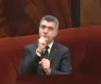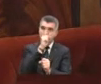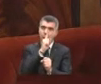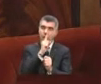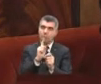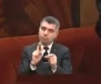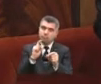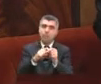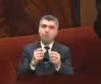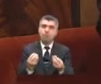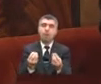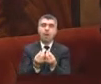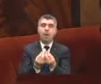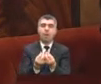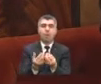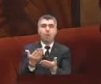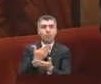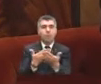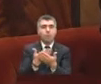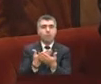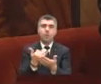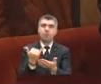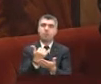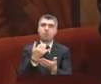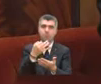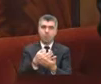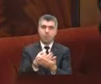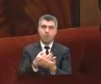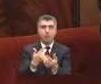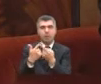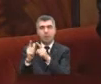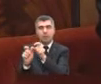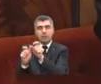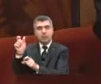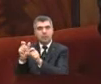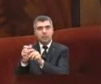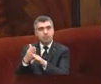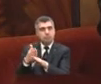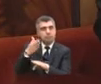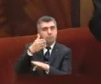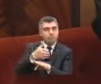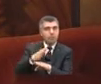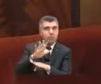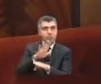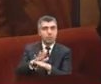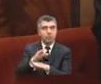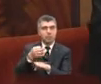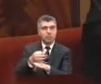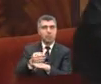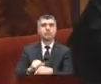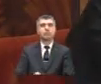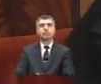ديالنا لان عنده اهميه قصوى بالنسبه للمواطنين، الثقه ديالهم والاقتصاد